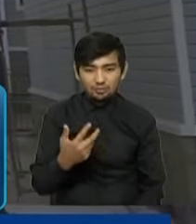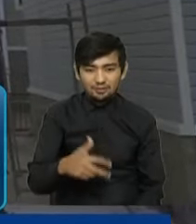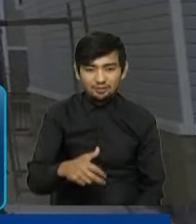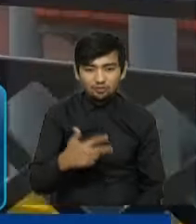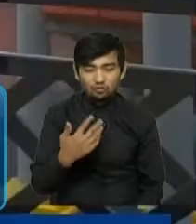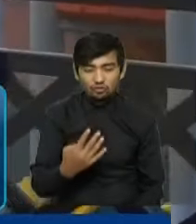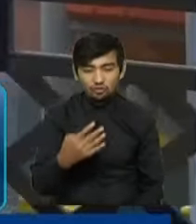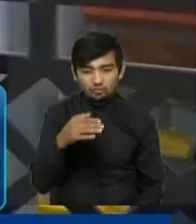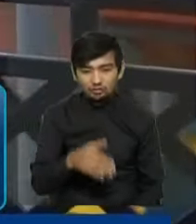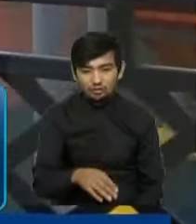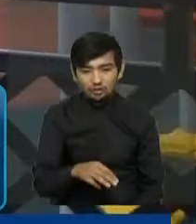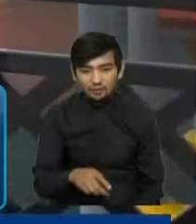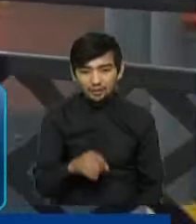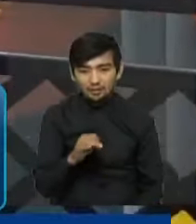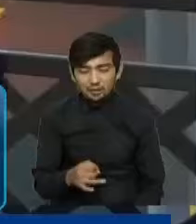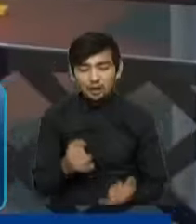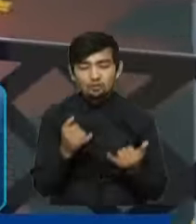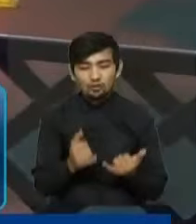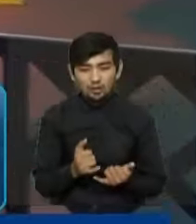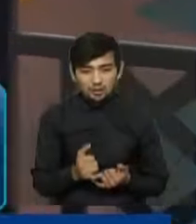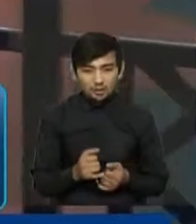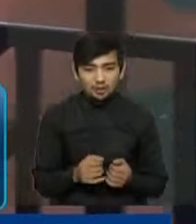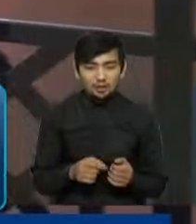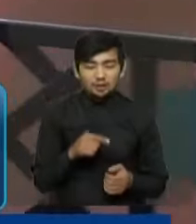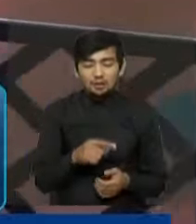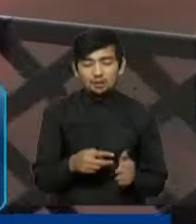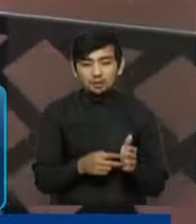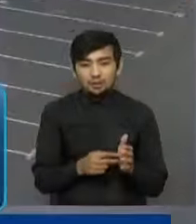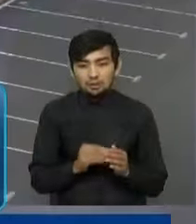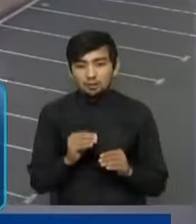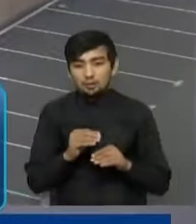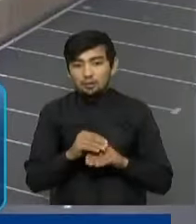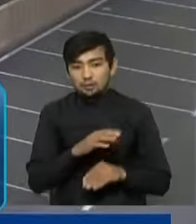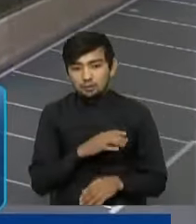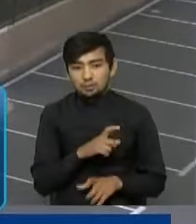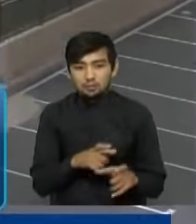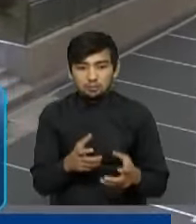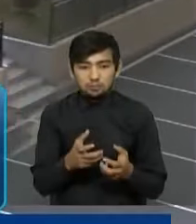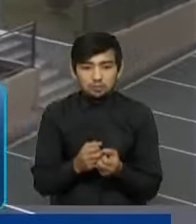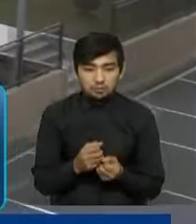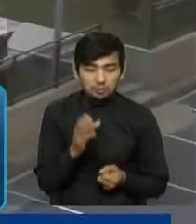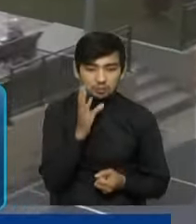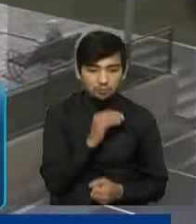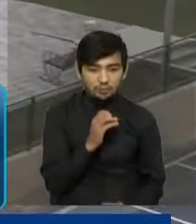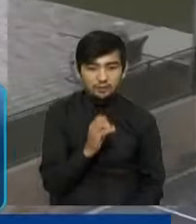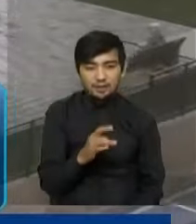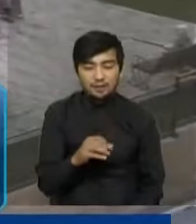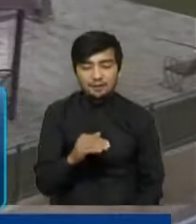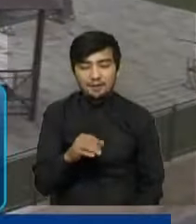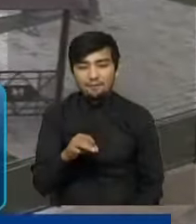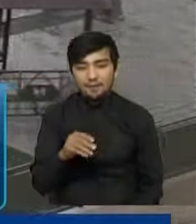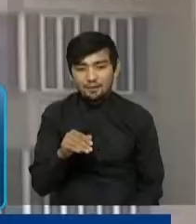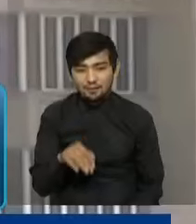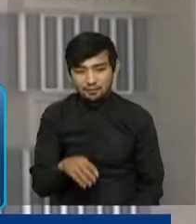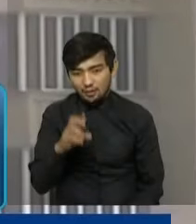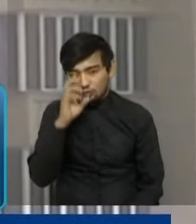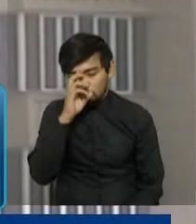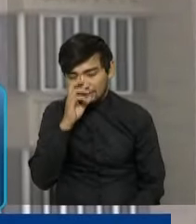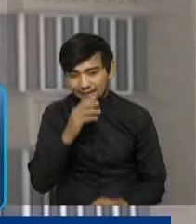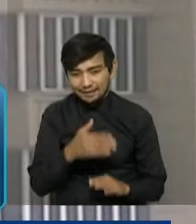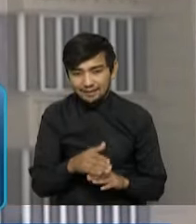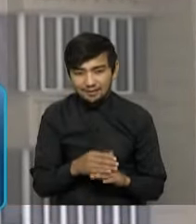134 тысяч тенге. Теперь даже при превышении этой суммы доходов граждане могут получить сертификаты в виде бюджетного кредита на